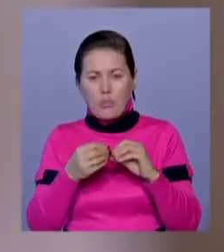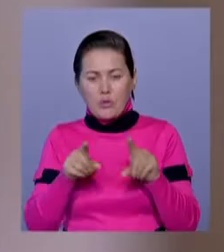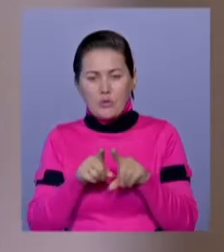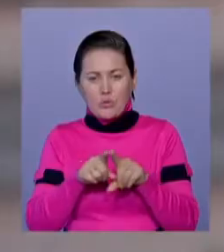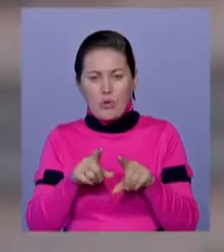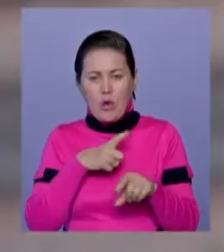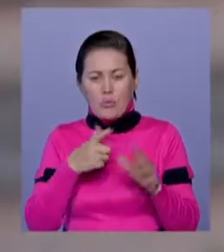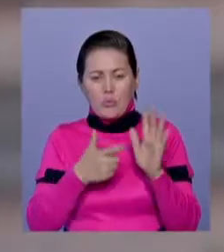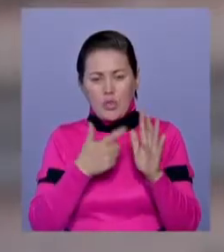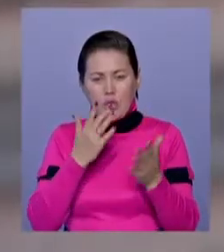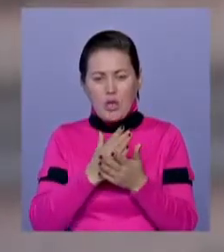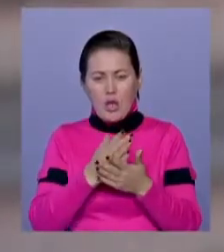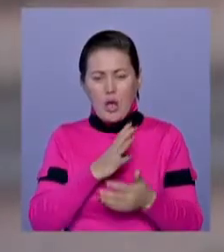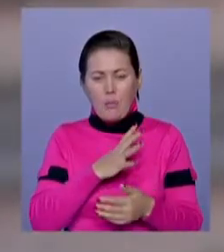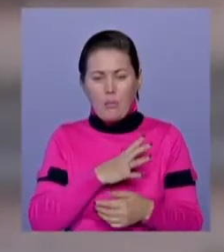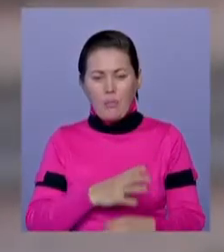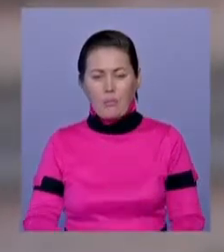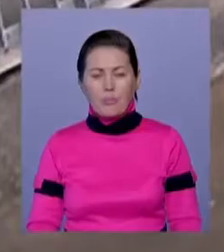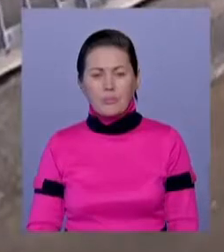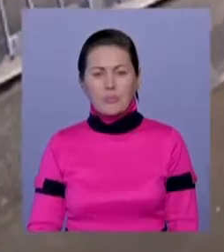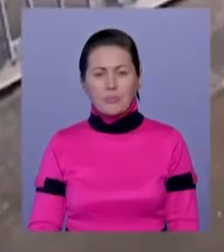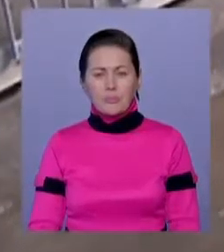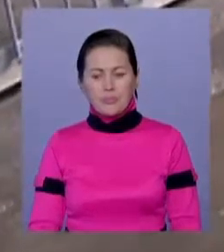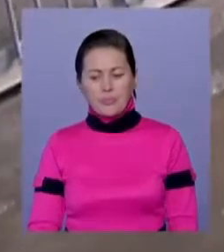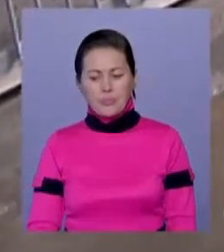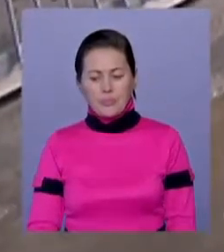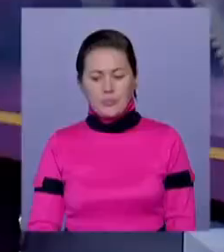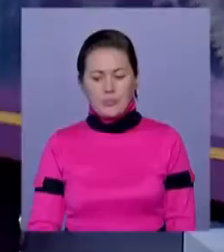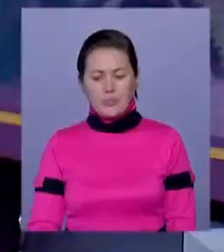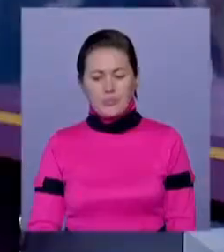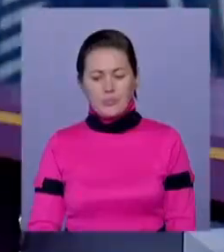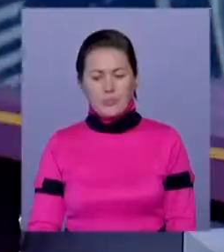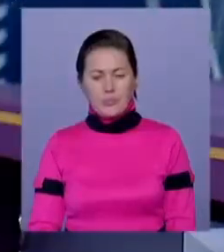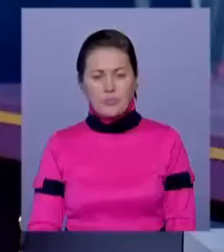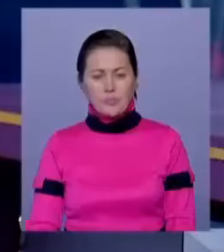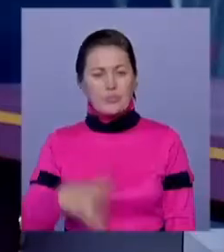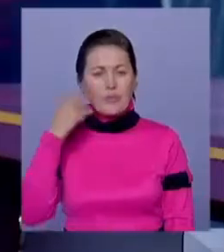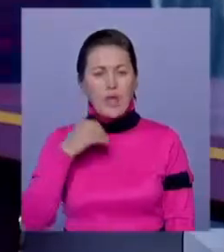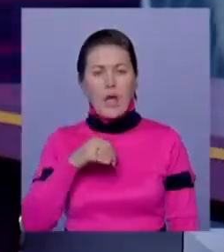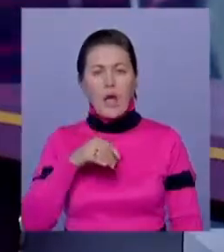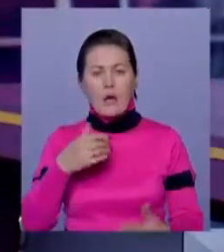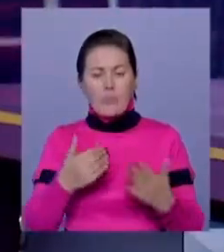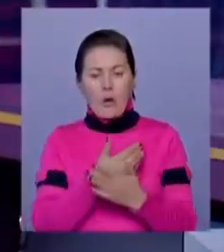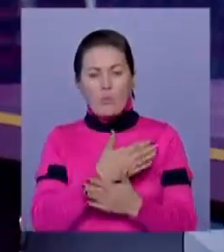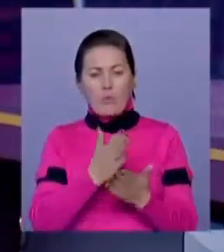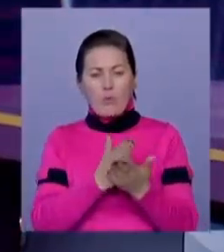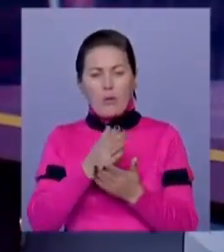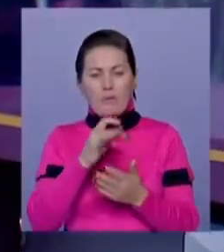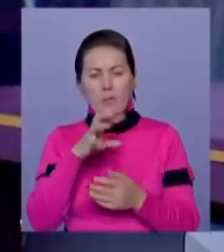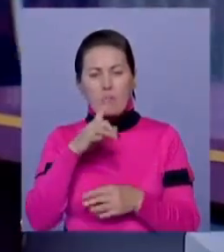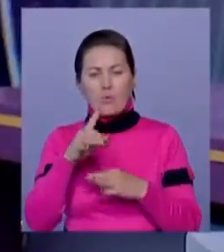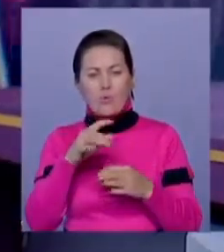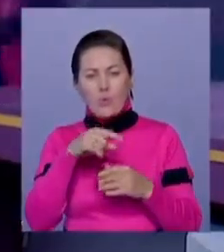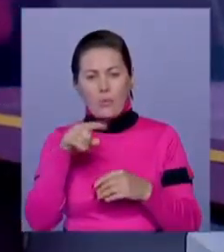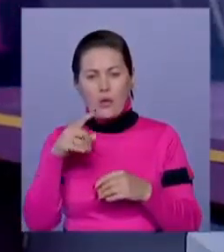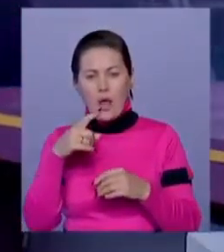саны жетеуге жетті. Айдана Мейрамбайқызы, Влад Шишко, Алматы телеарнасы. Алматы арнасы жаңалықтар қызметінің WhatsApp нөмірі